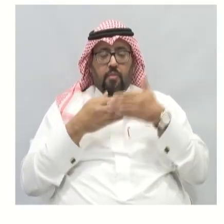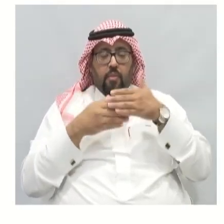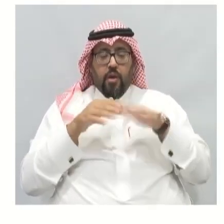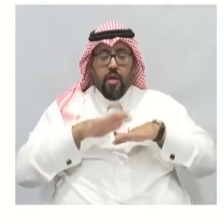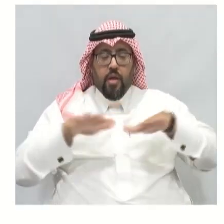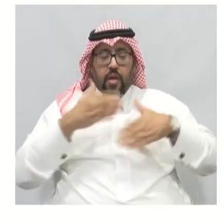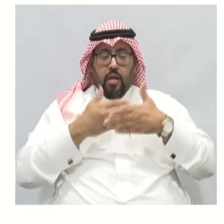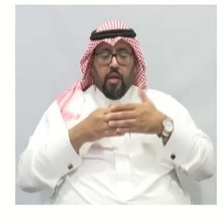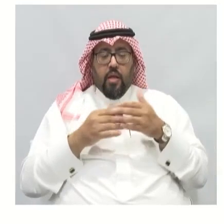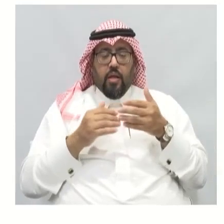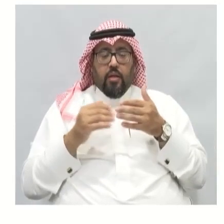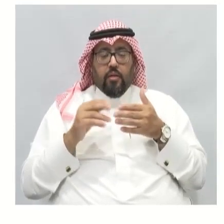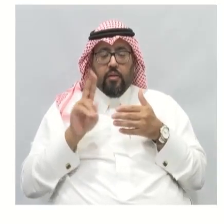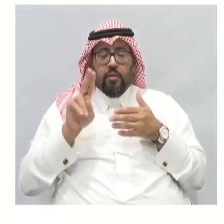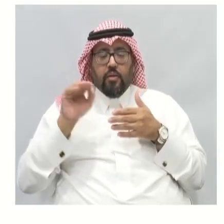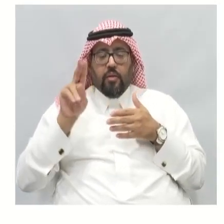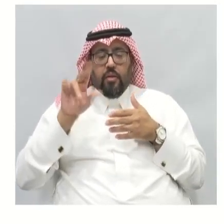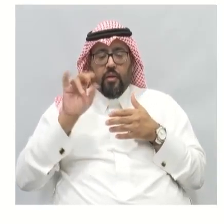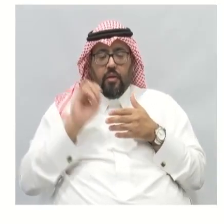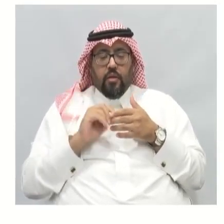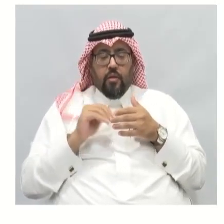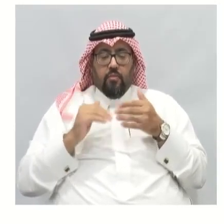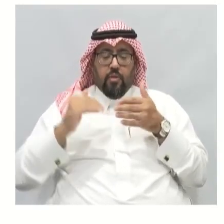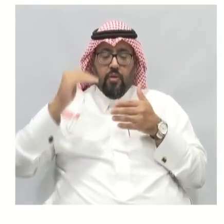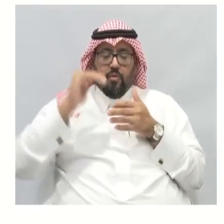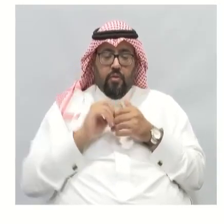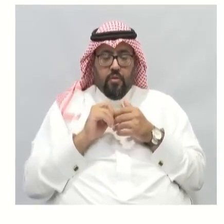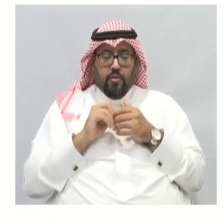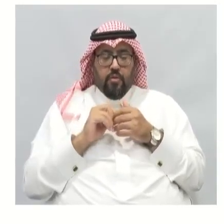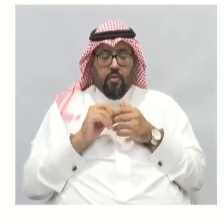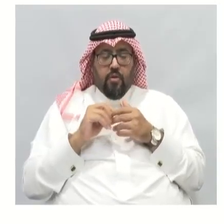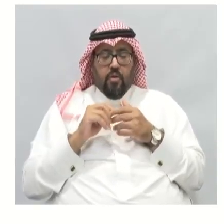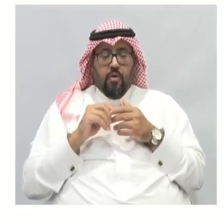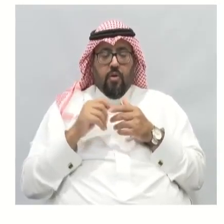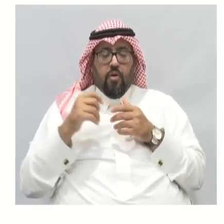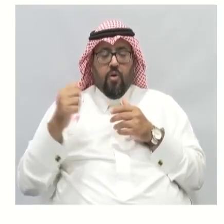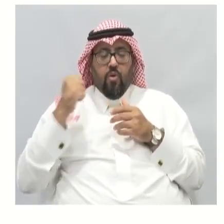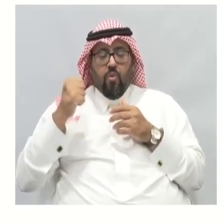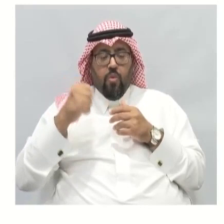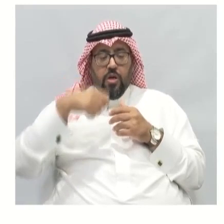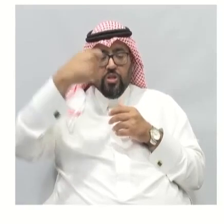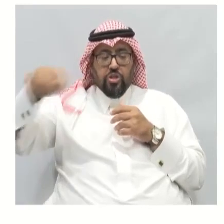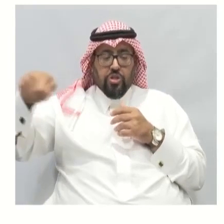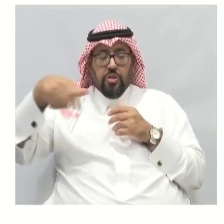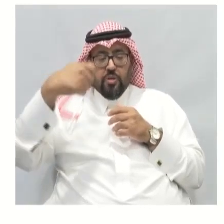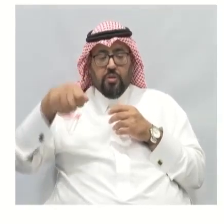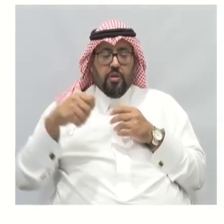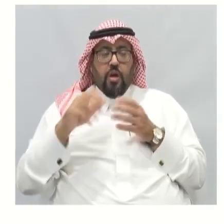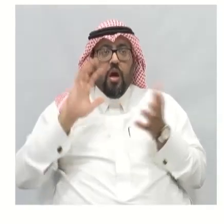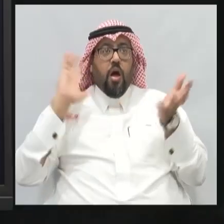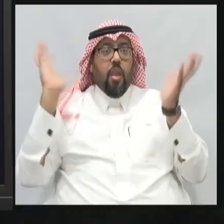ثانيا رائعين بني تحتيه متطوره ايضا احسنتم قوه